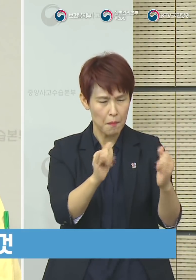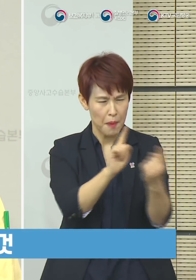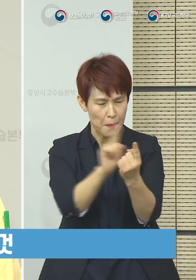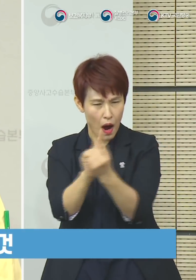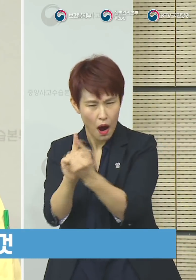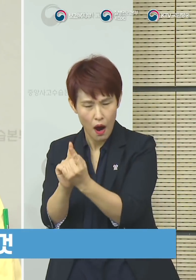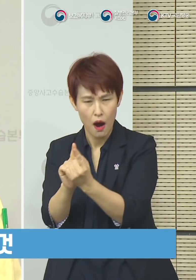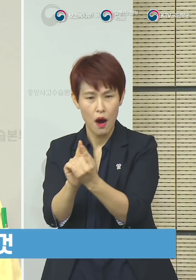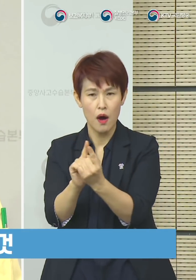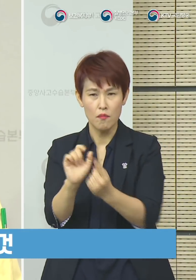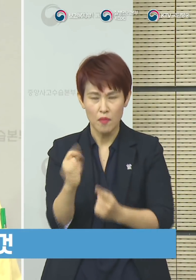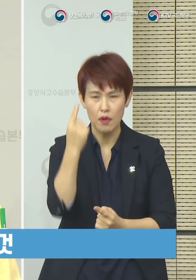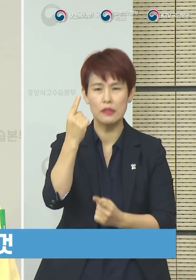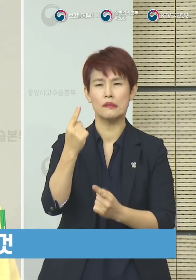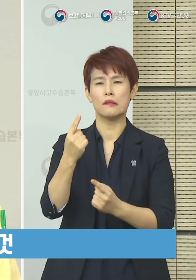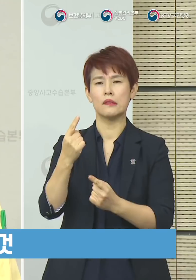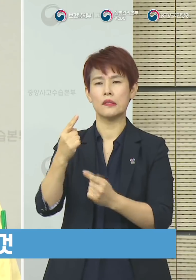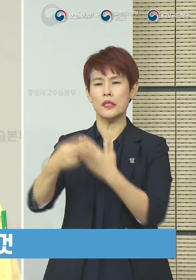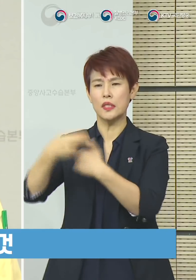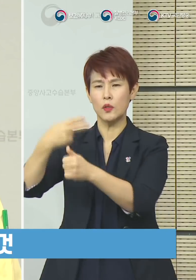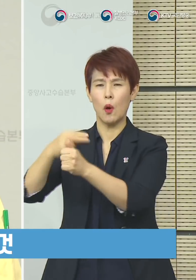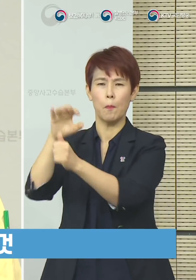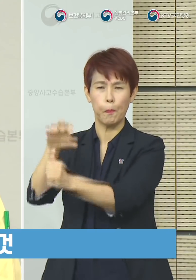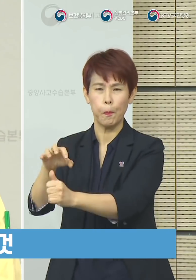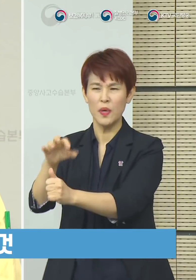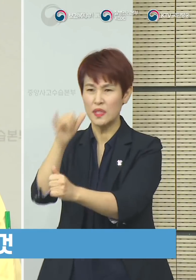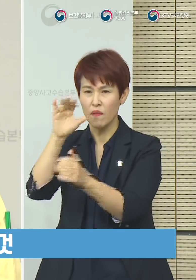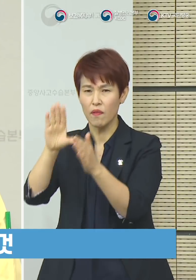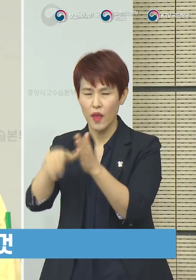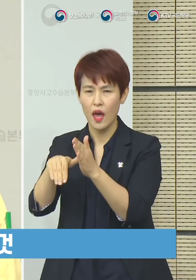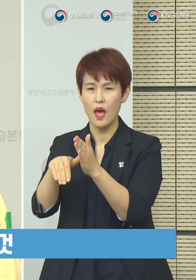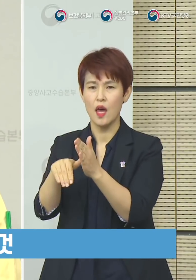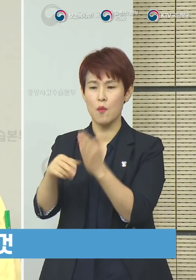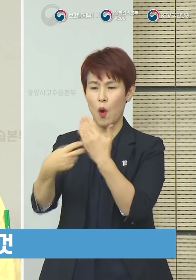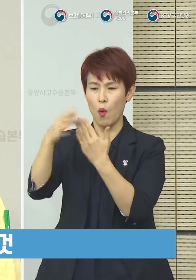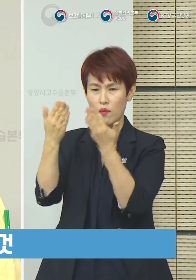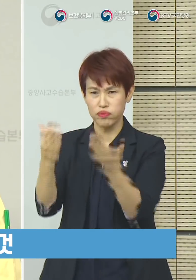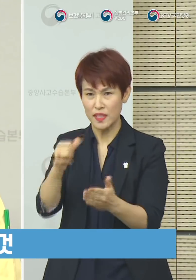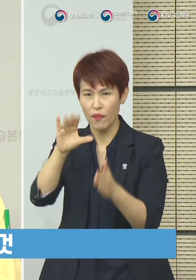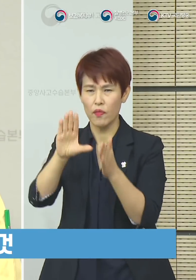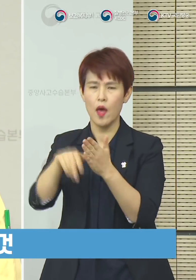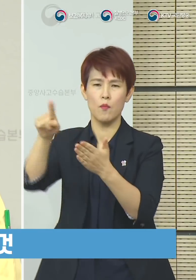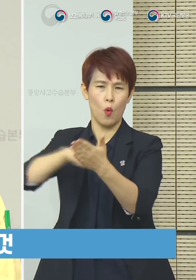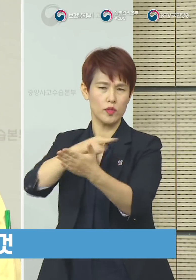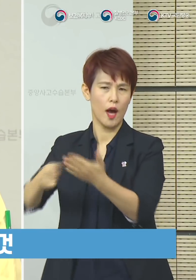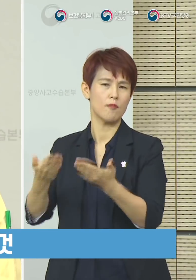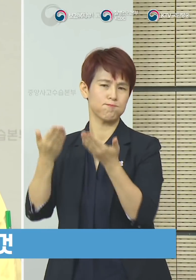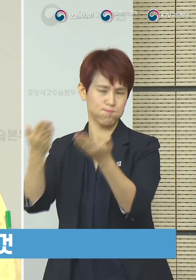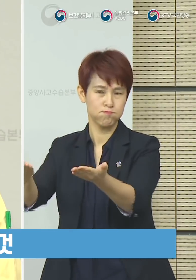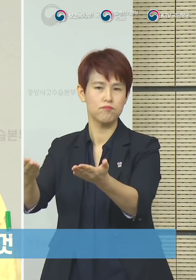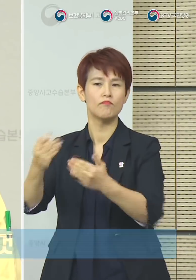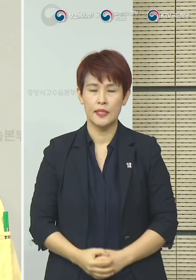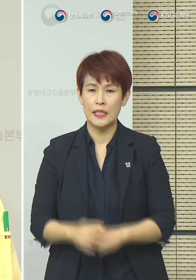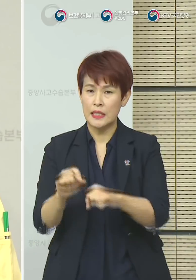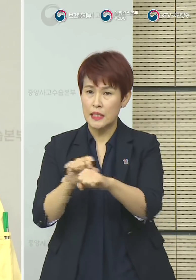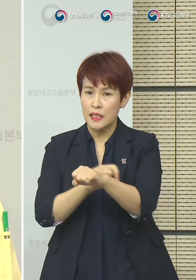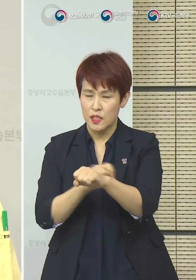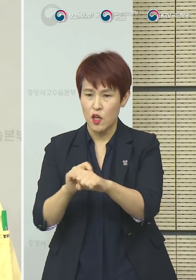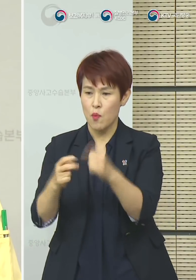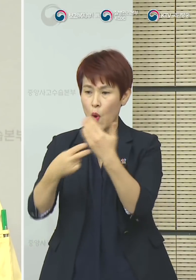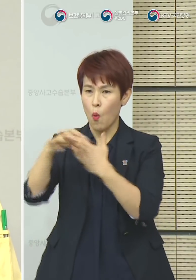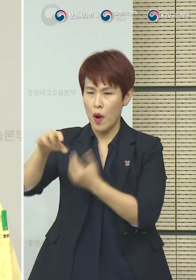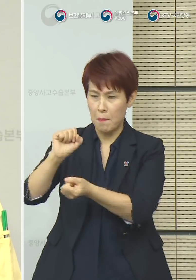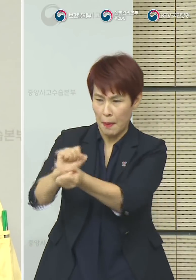격리 조치되고 불가피하게 휴업할 경우 폐쇄 조치에 준하여 보상을 할 수 있도록 하겠습니다.